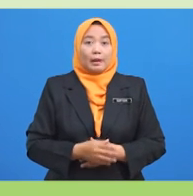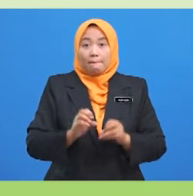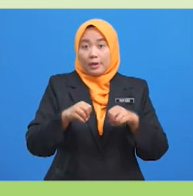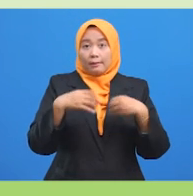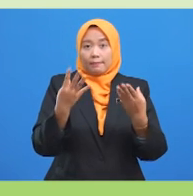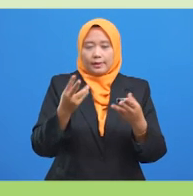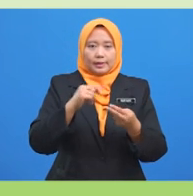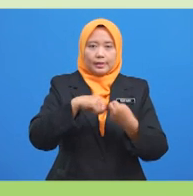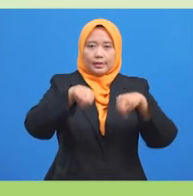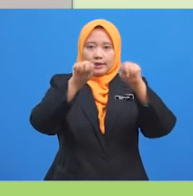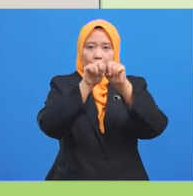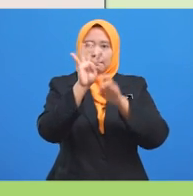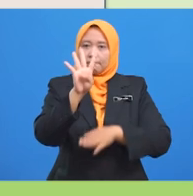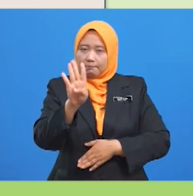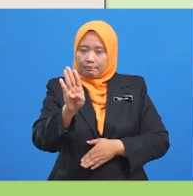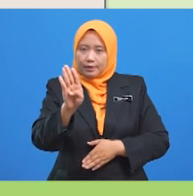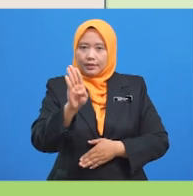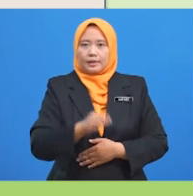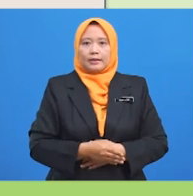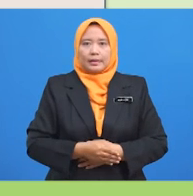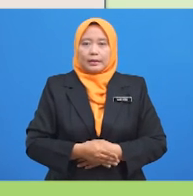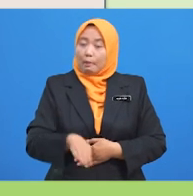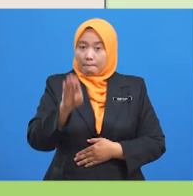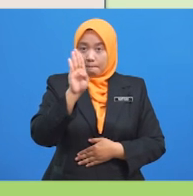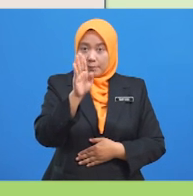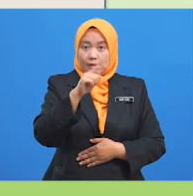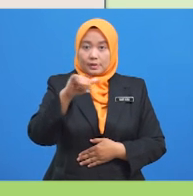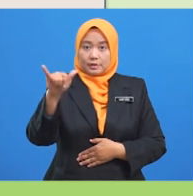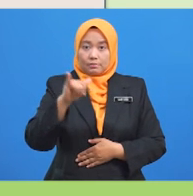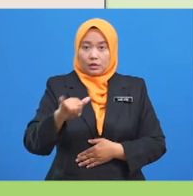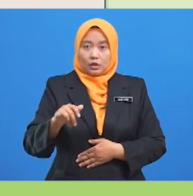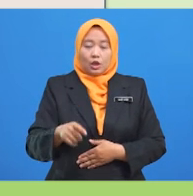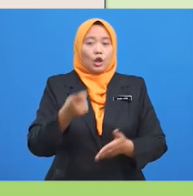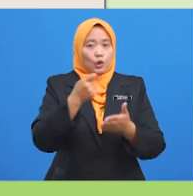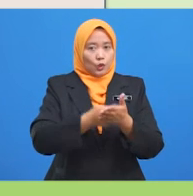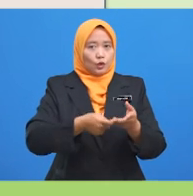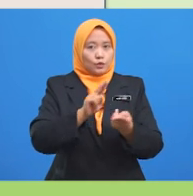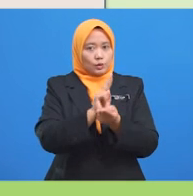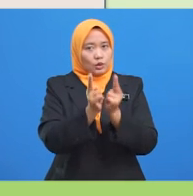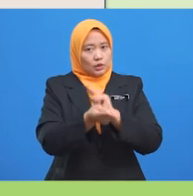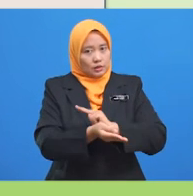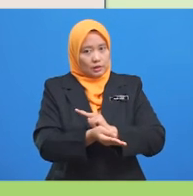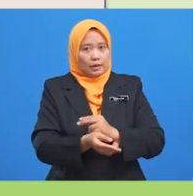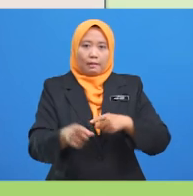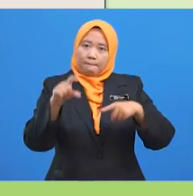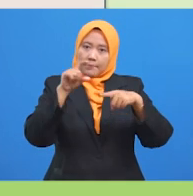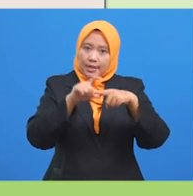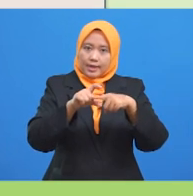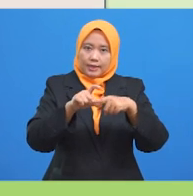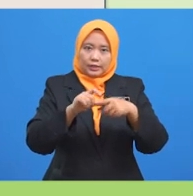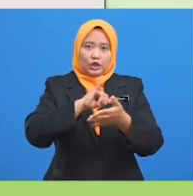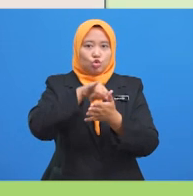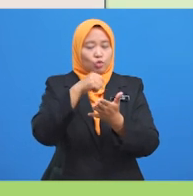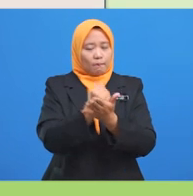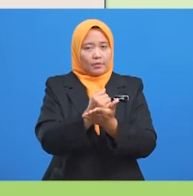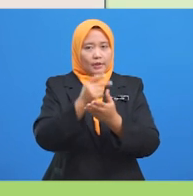Berapakah nilai B? B ialah kos berubah purata. Rumus bagi kos berubah purata